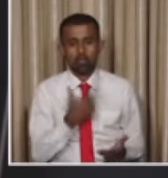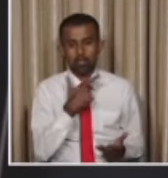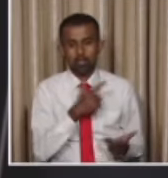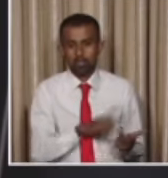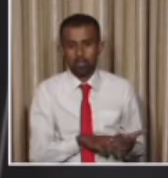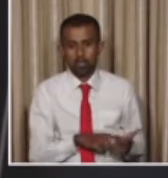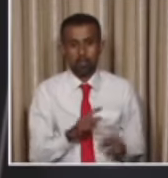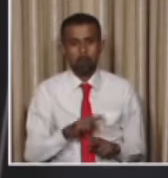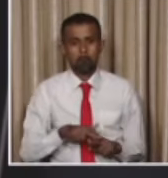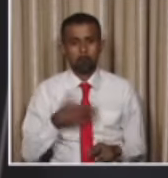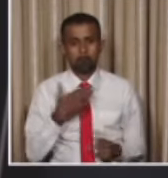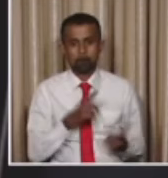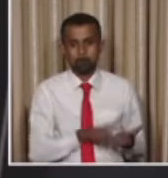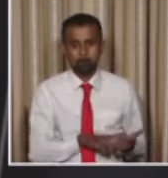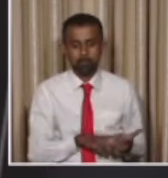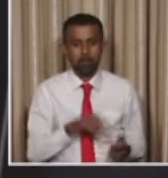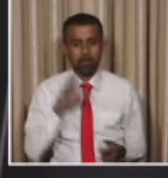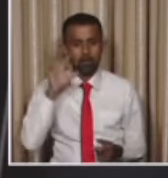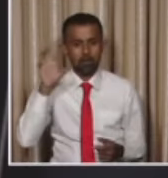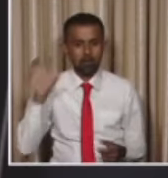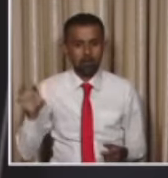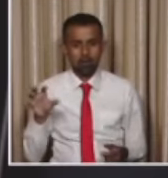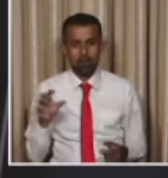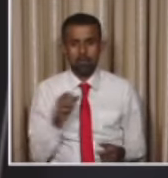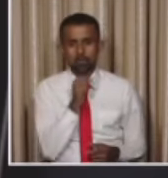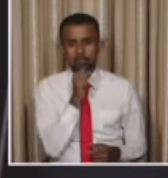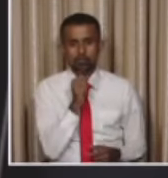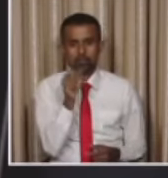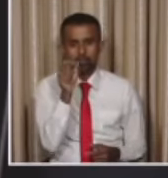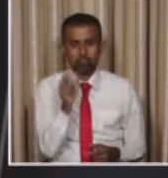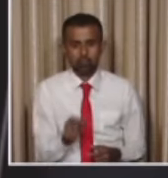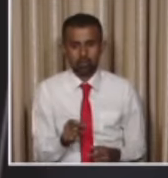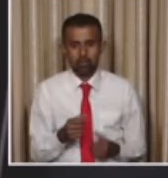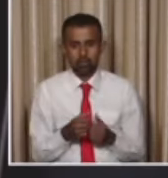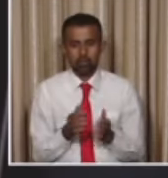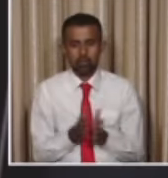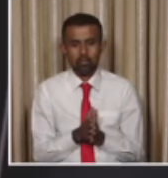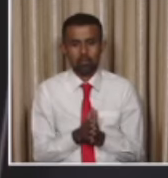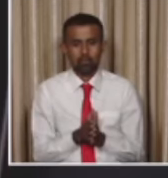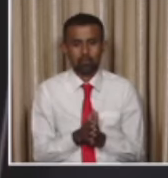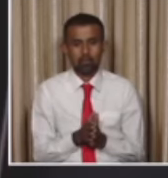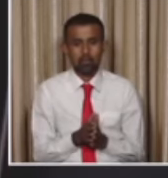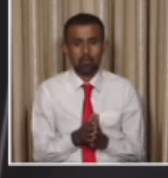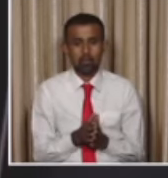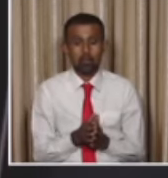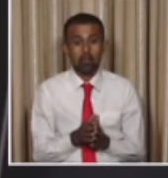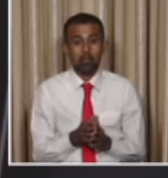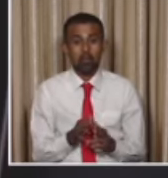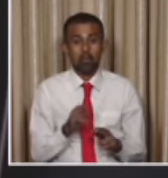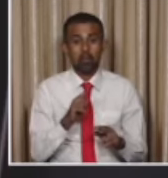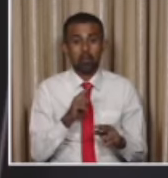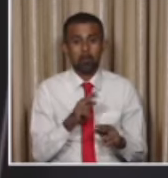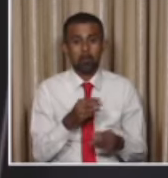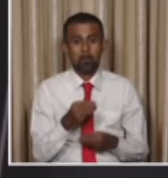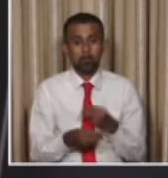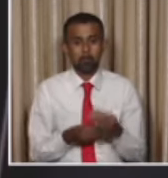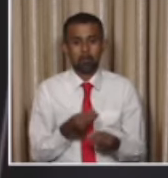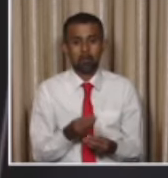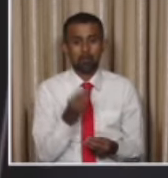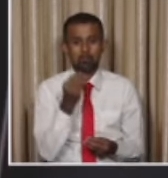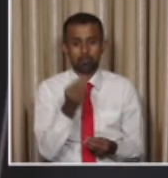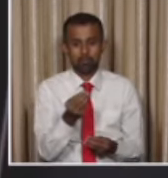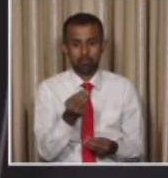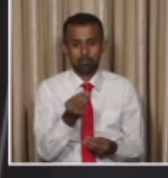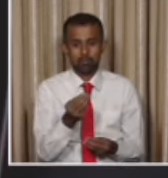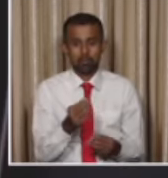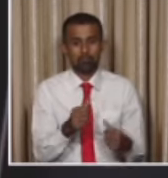එංගලන්තේ, ප්‍රංශේ මේ රටවල් වල ඉන්න විශ්‍රාමිකයෝ තමන්ගේ විශ්‍රාම වැටුප ෆන් මැනේජ්මන්ට් කම්පැනි වලට බාර දෙනවා.